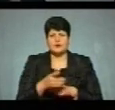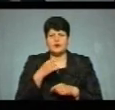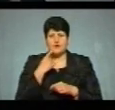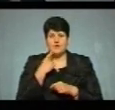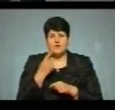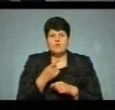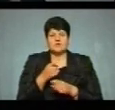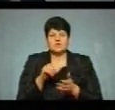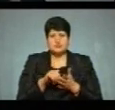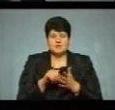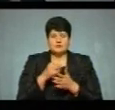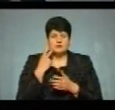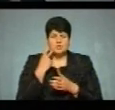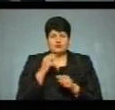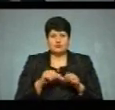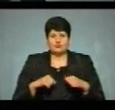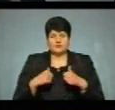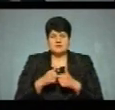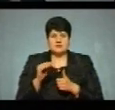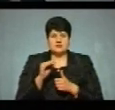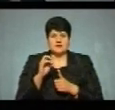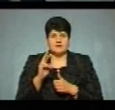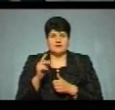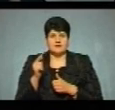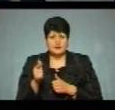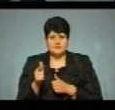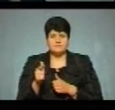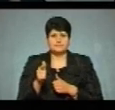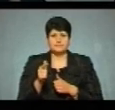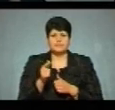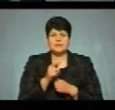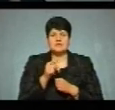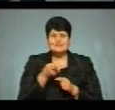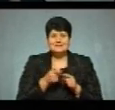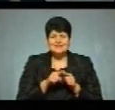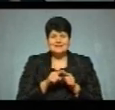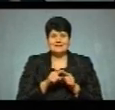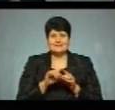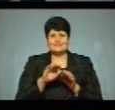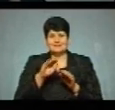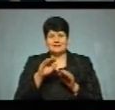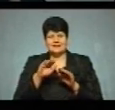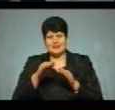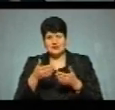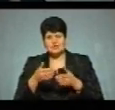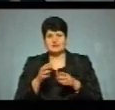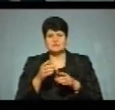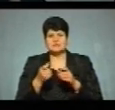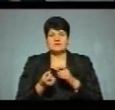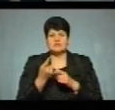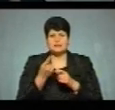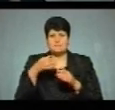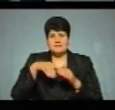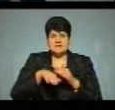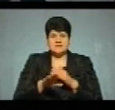постійної комісії Тернопільської міськради з питань житлово-комунального господарства Сергія Лупаки, ці тріщини з'явились через будівництво підземного паркінгу на